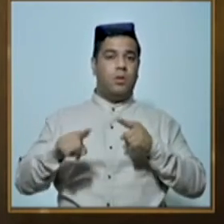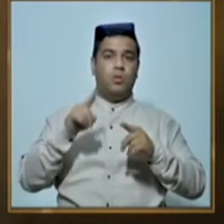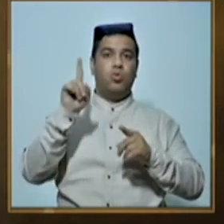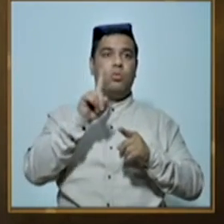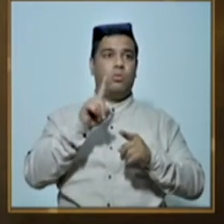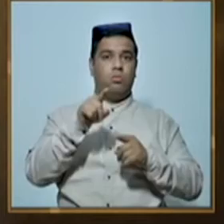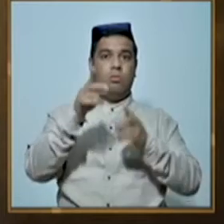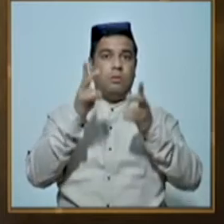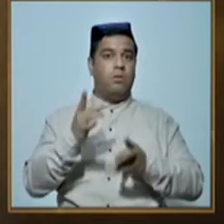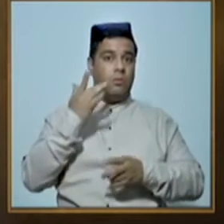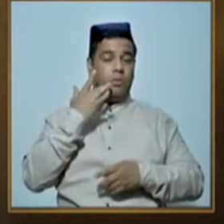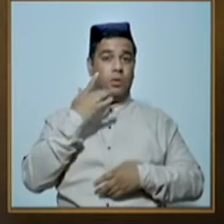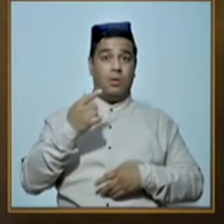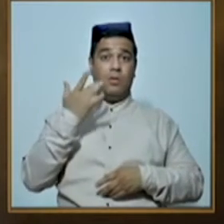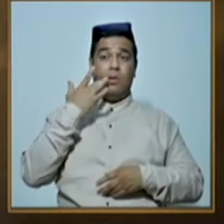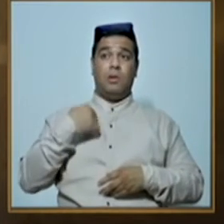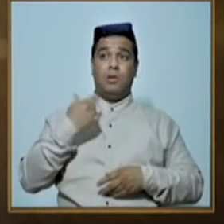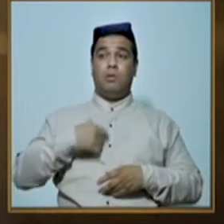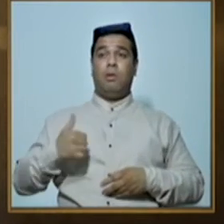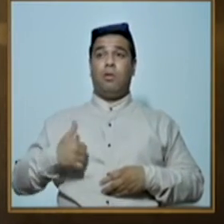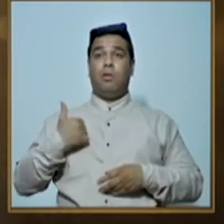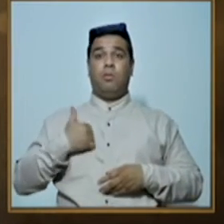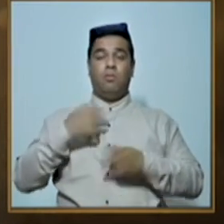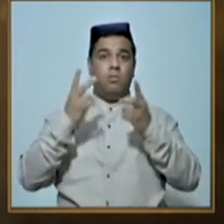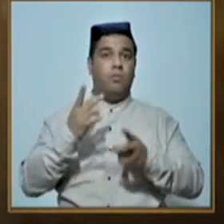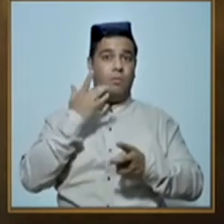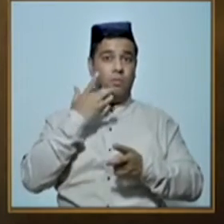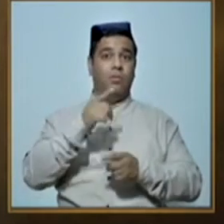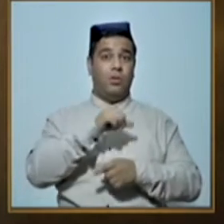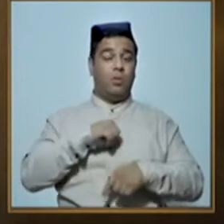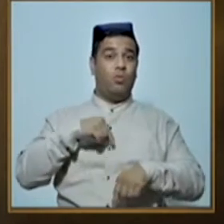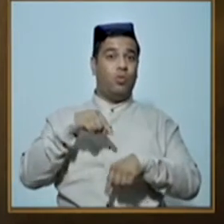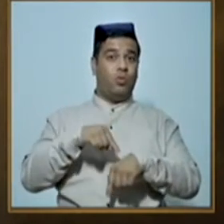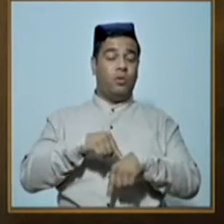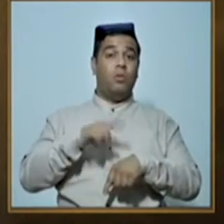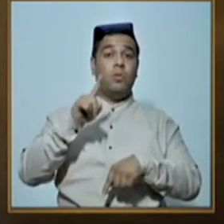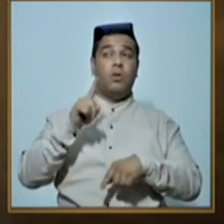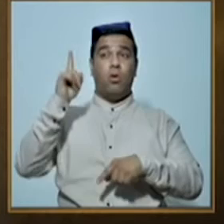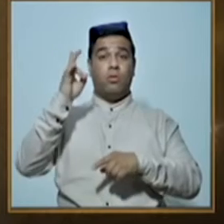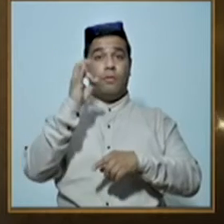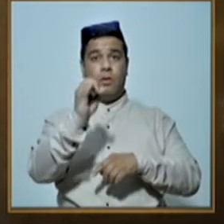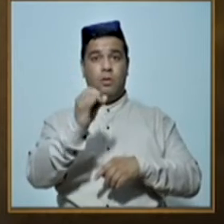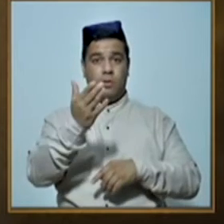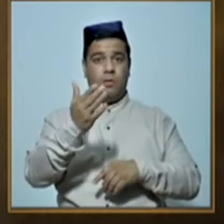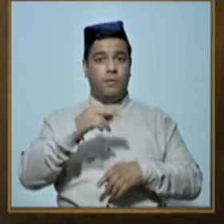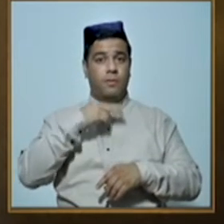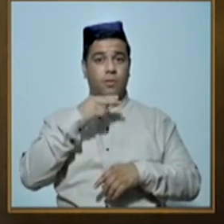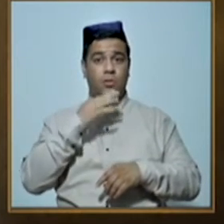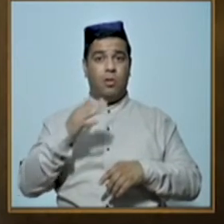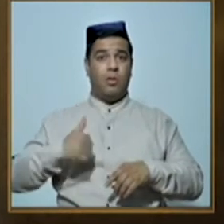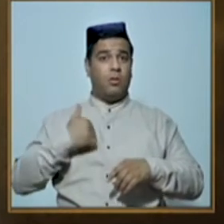bir musibet yeterli. Bu, uzunumuzun tuzatı varış için agahlantırış. Hoo,